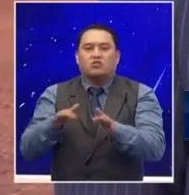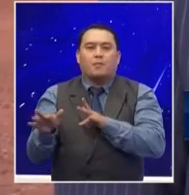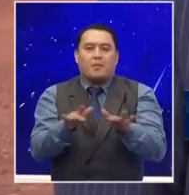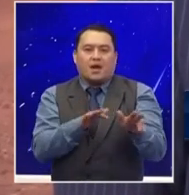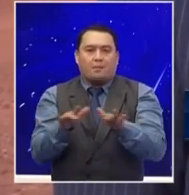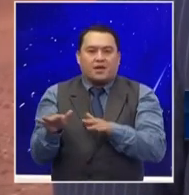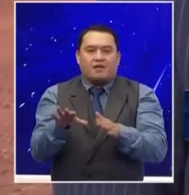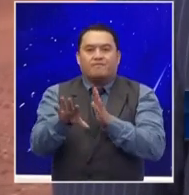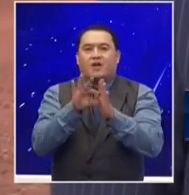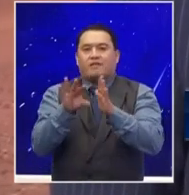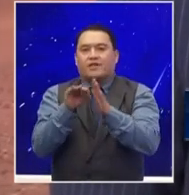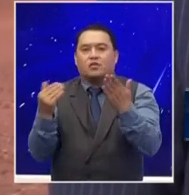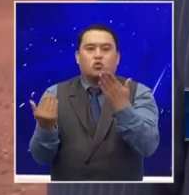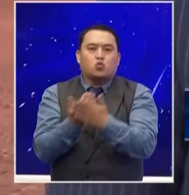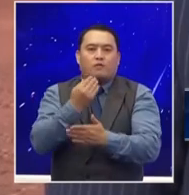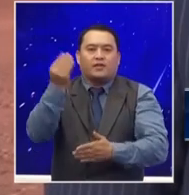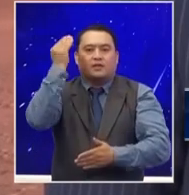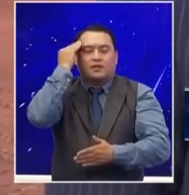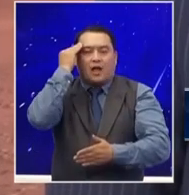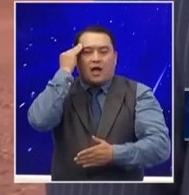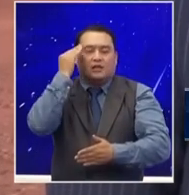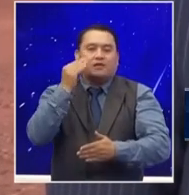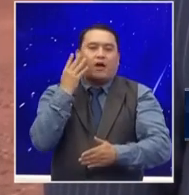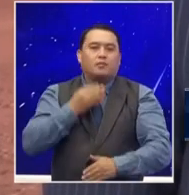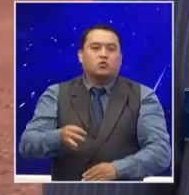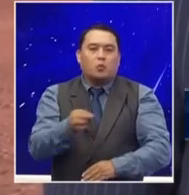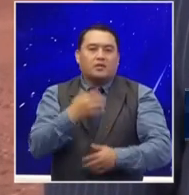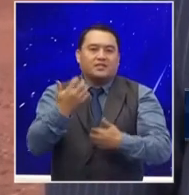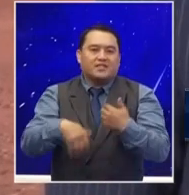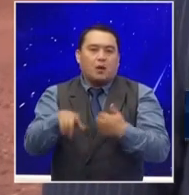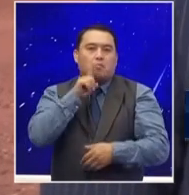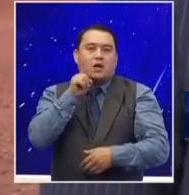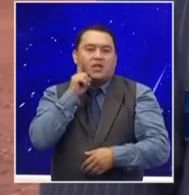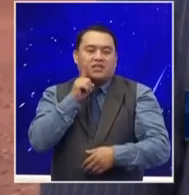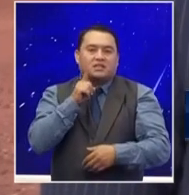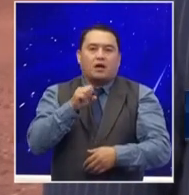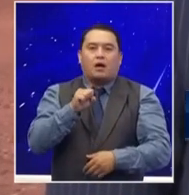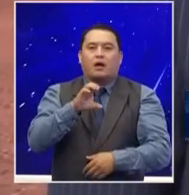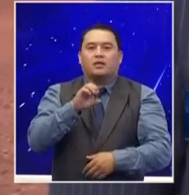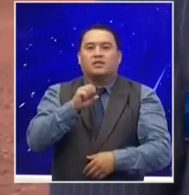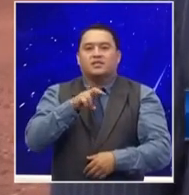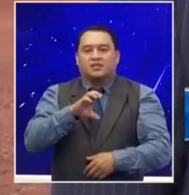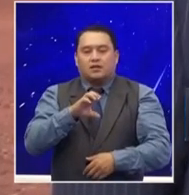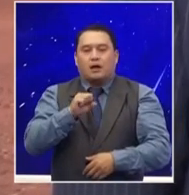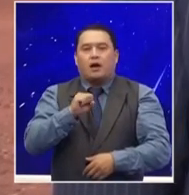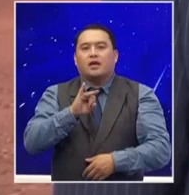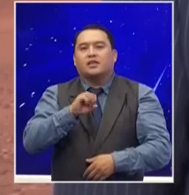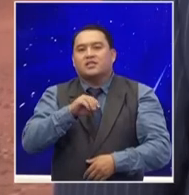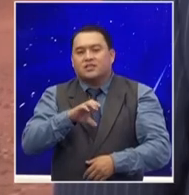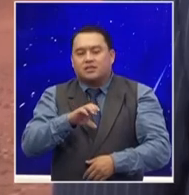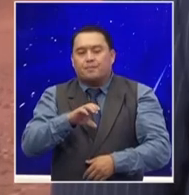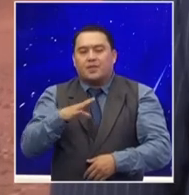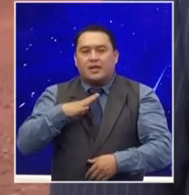является выявление новых талантов по Алматинской области среди молодых айтыскеров, которые будут